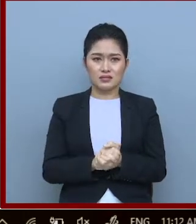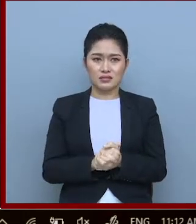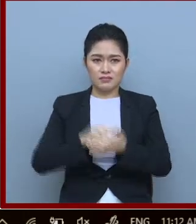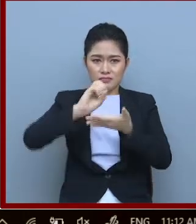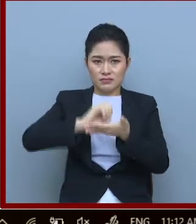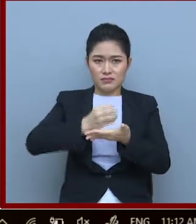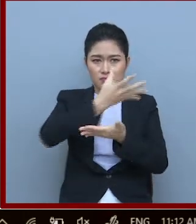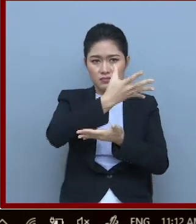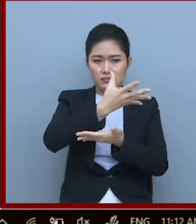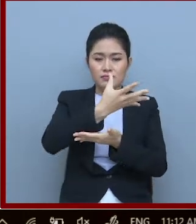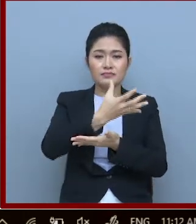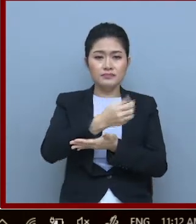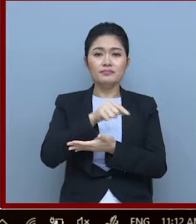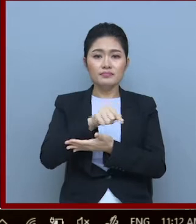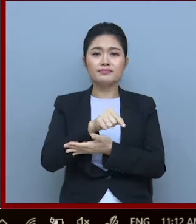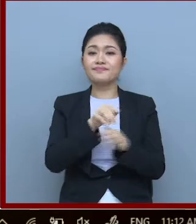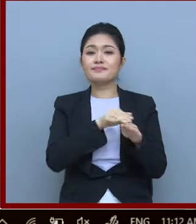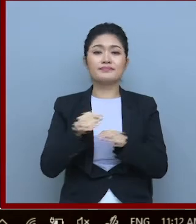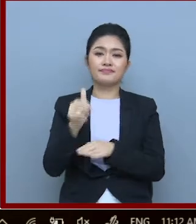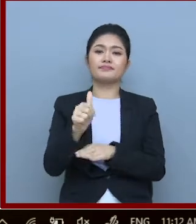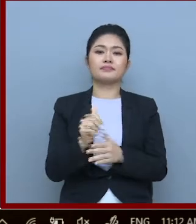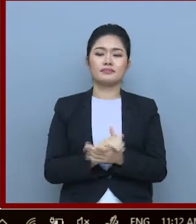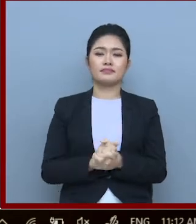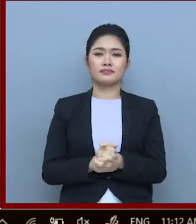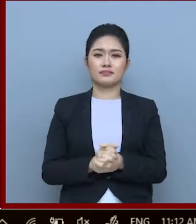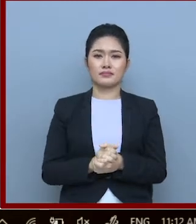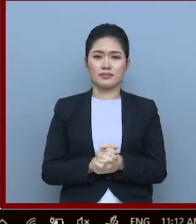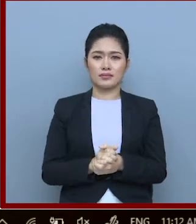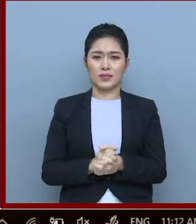กดอัพโหลด and verify ไปเลยก็ได้นะครับ